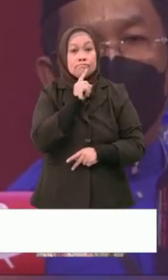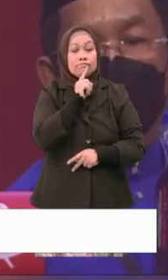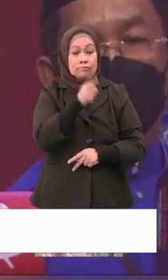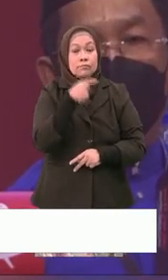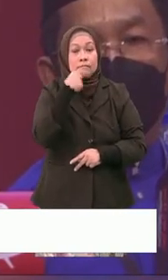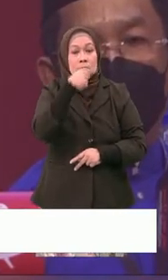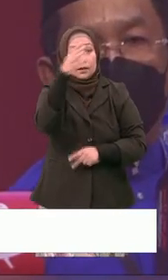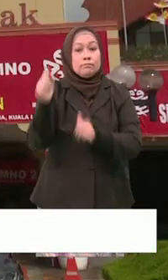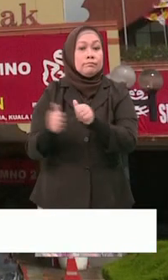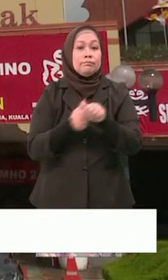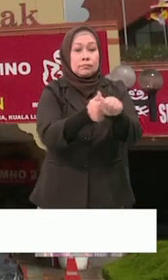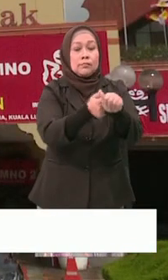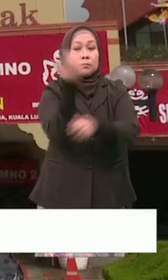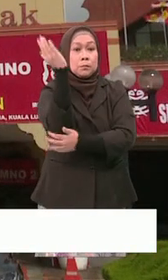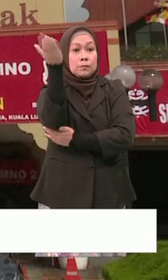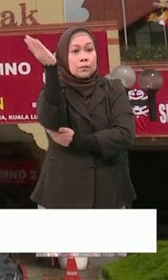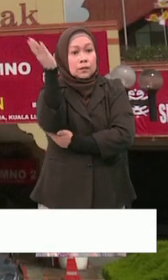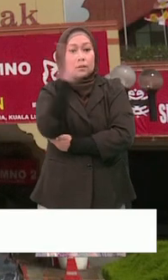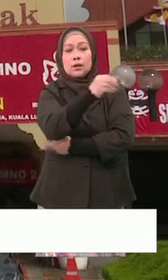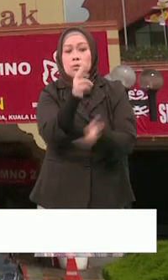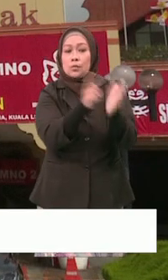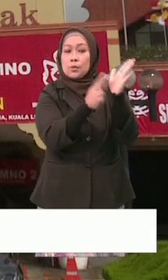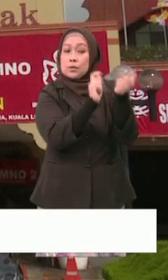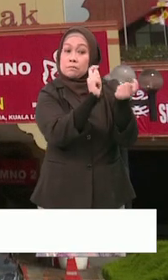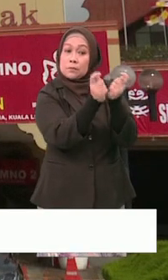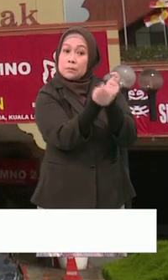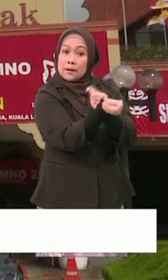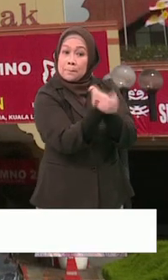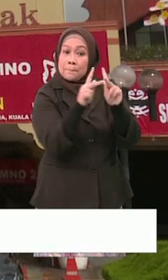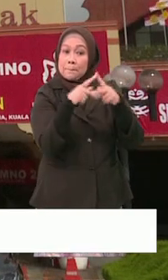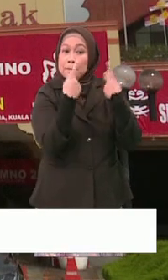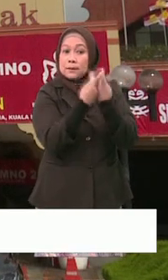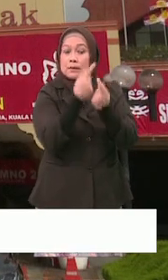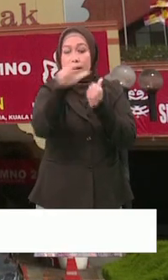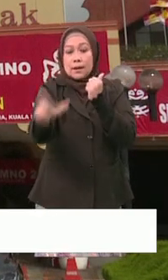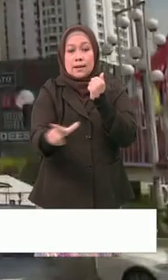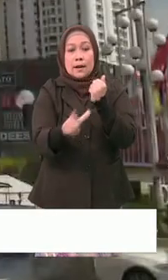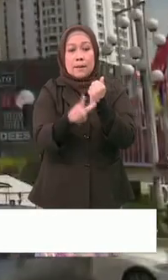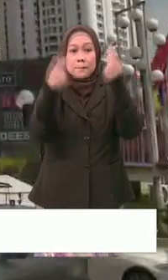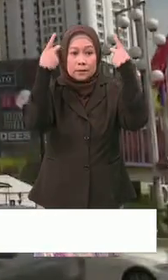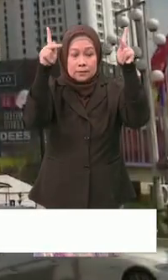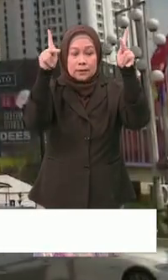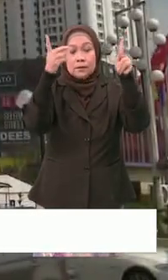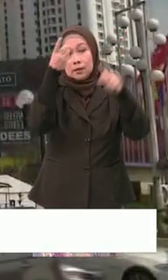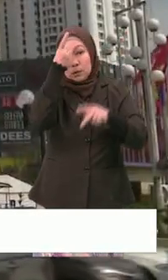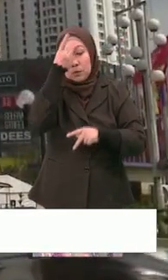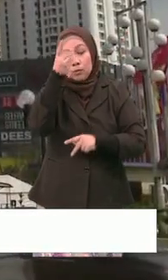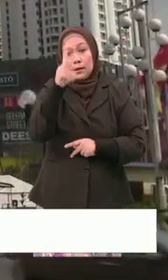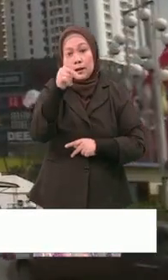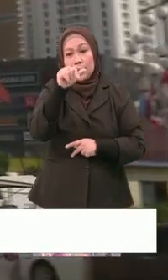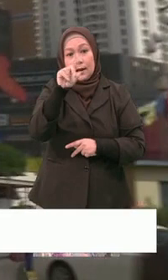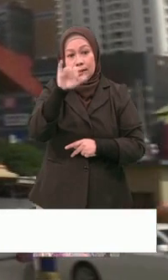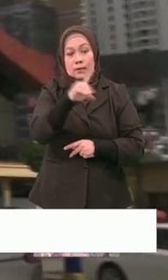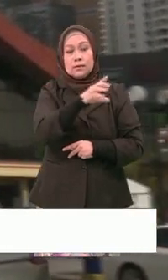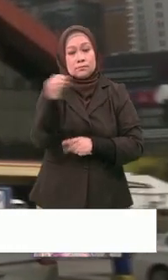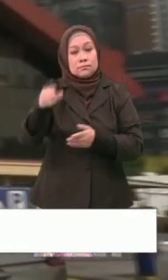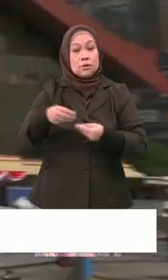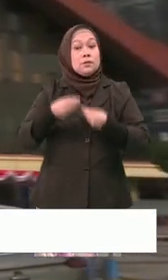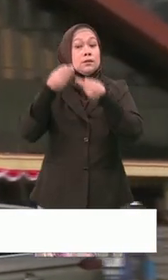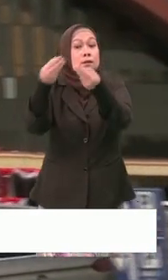ia kemudian disusui pembentangan usul pindahan penembakan Pati oleh naik presiden Dato Sri mohd Khairuddin sebelumnya